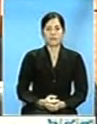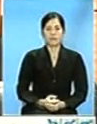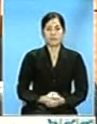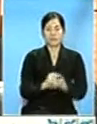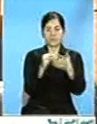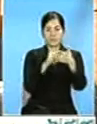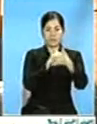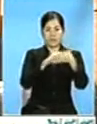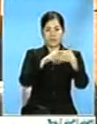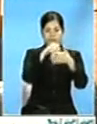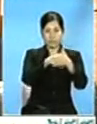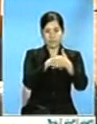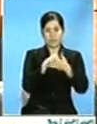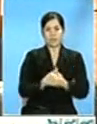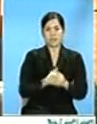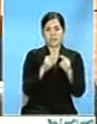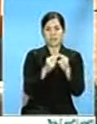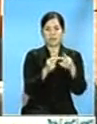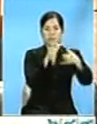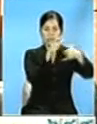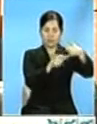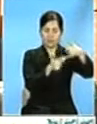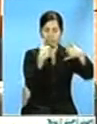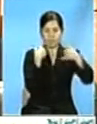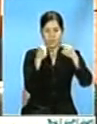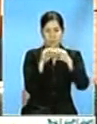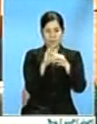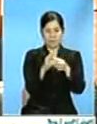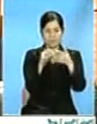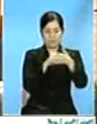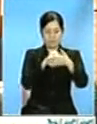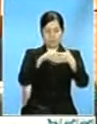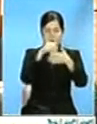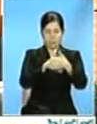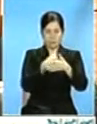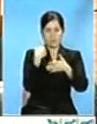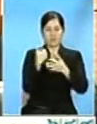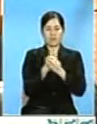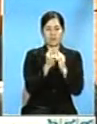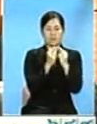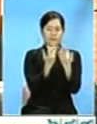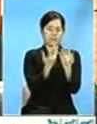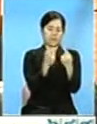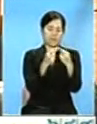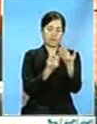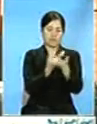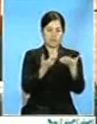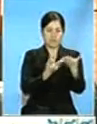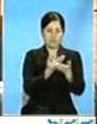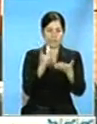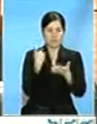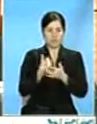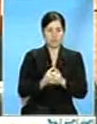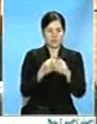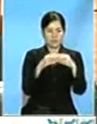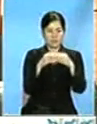การเลือกตั้งคุณสมบัติของการเลือกตั้งต่างๆก็คงจะเป็นข้อต่อไปนะครับแต่การที่สักครู่นี้มีส